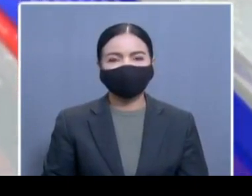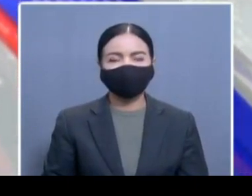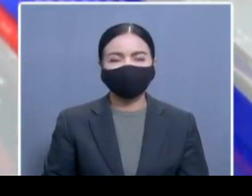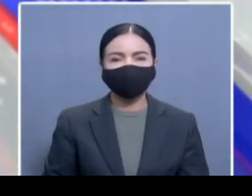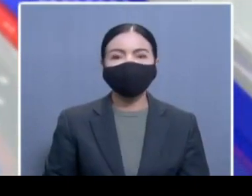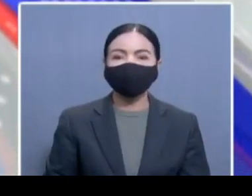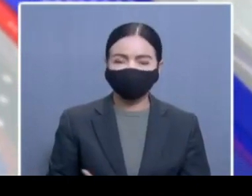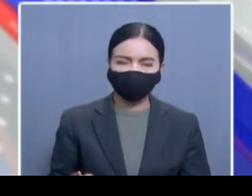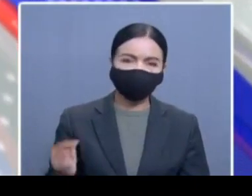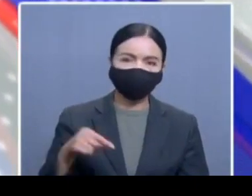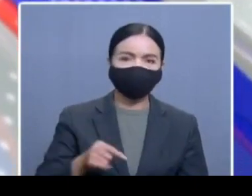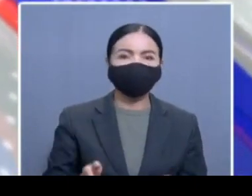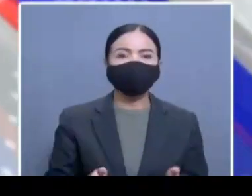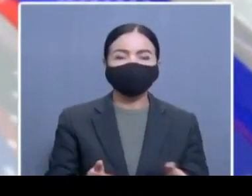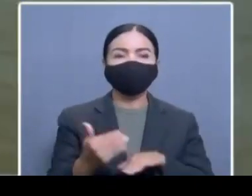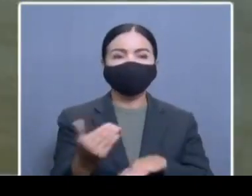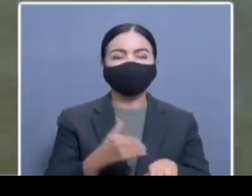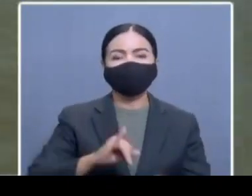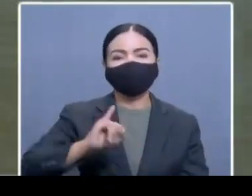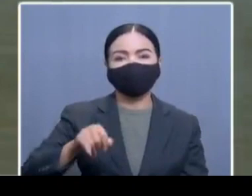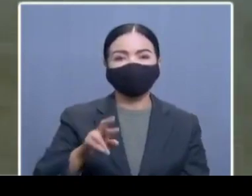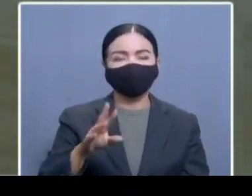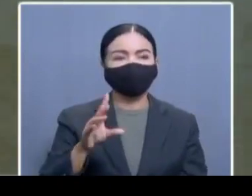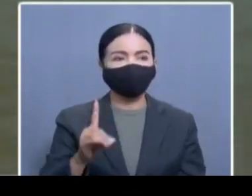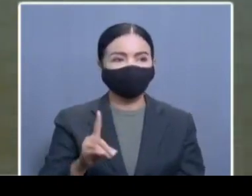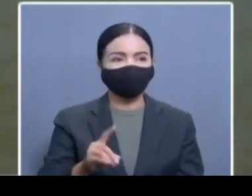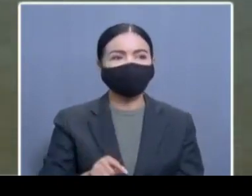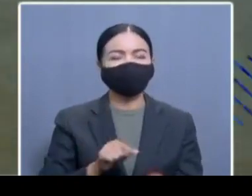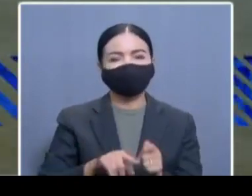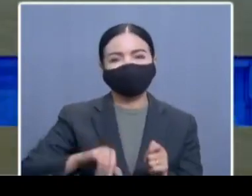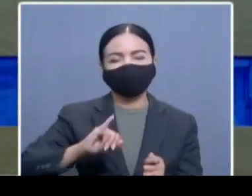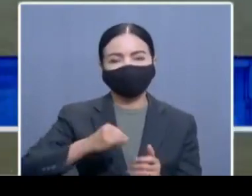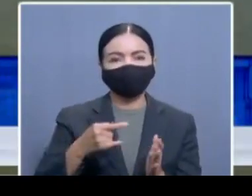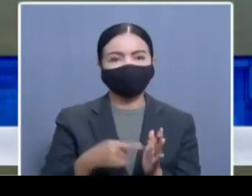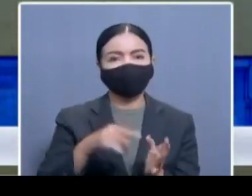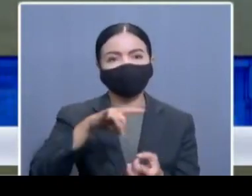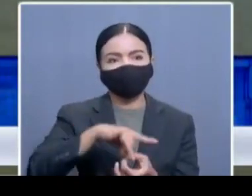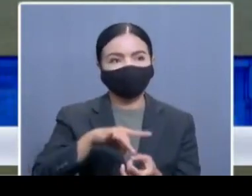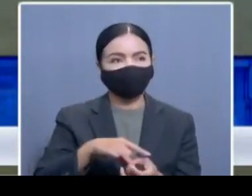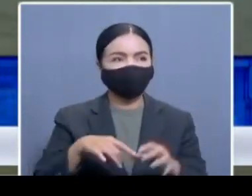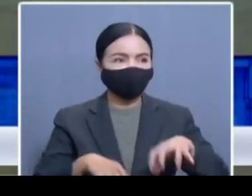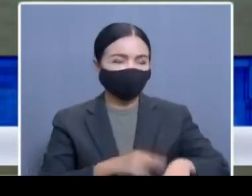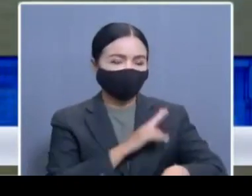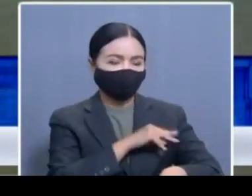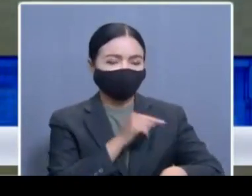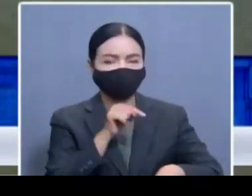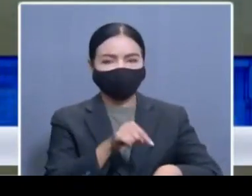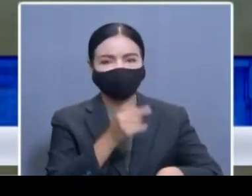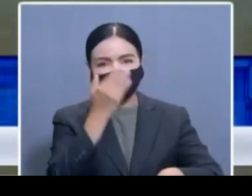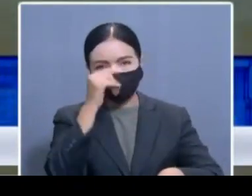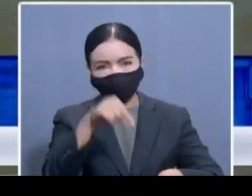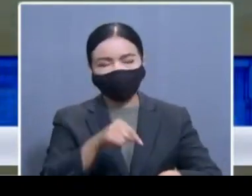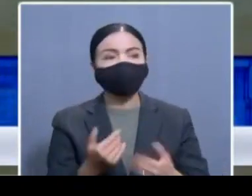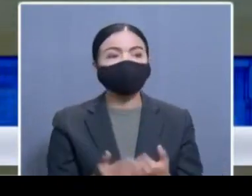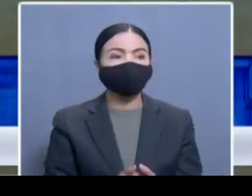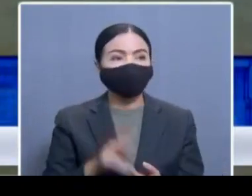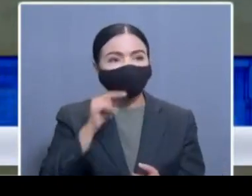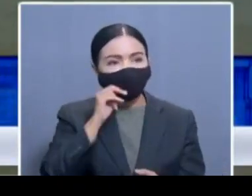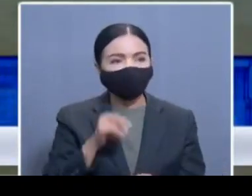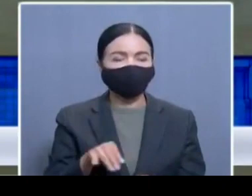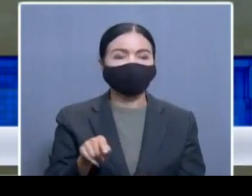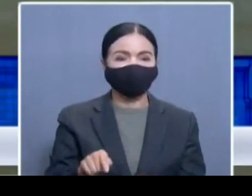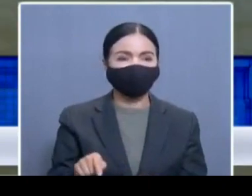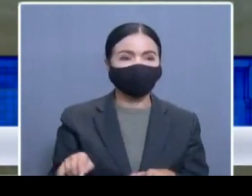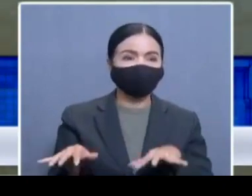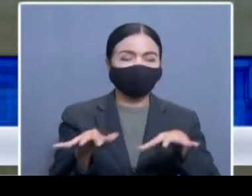ครับผมพามาที่ถนนจรดวิถีทองนะครับตัวเมืองสุโขทัยฝั่งตะวันตกบริเวณหน้าโรงพยาบาลสุโขทัยนะครับตอนนี้ระดับน้ำที่ท่วมบริเวณ